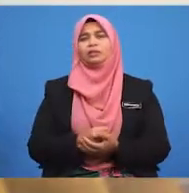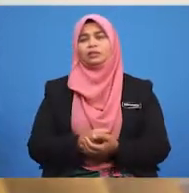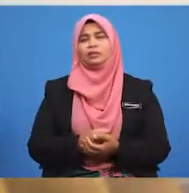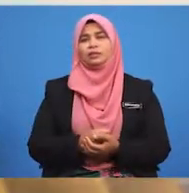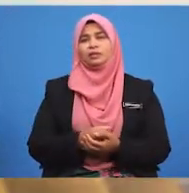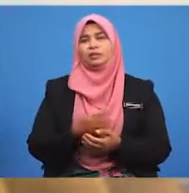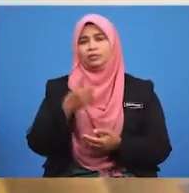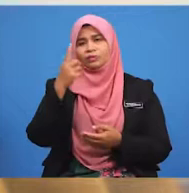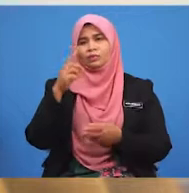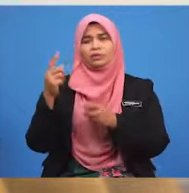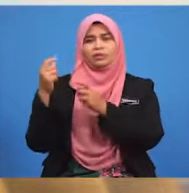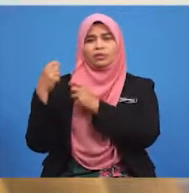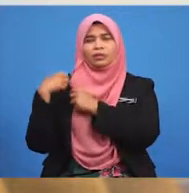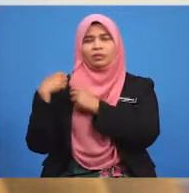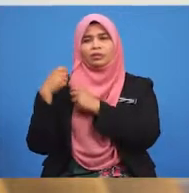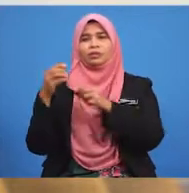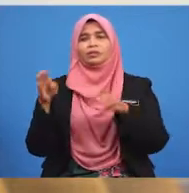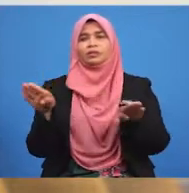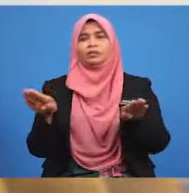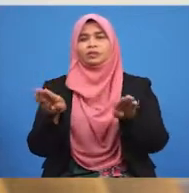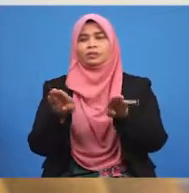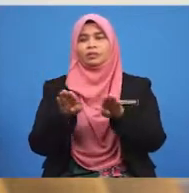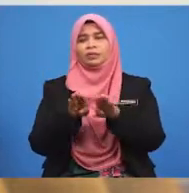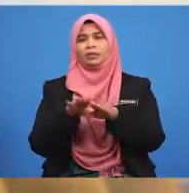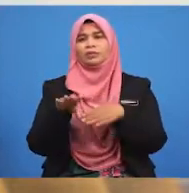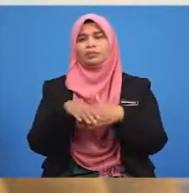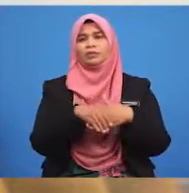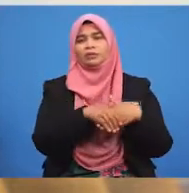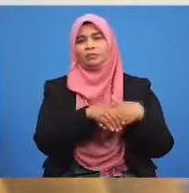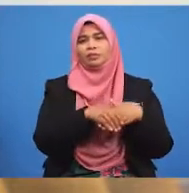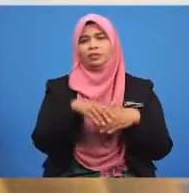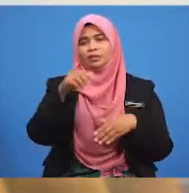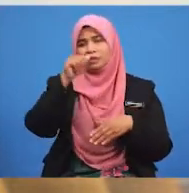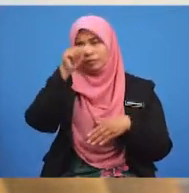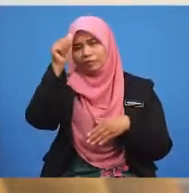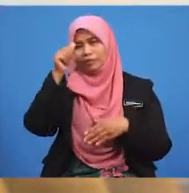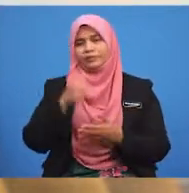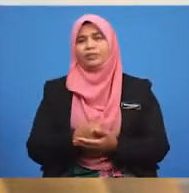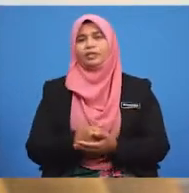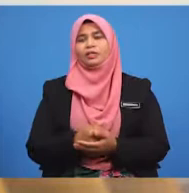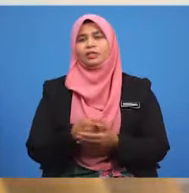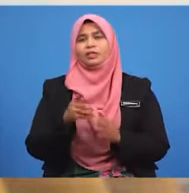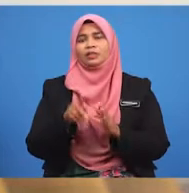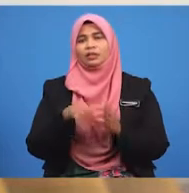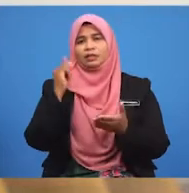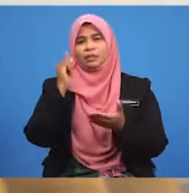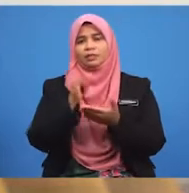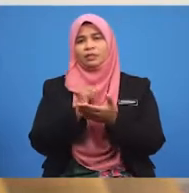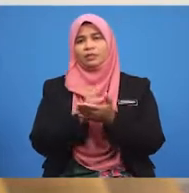tanggungjawab sebagai khalifah Allah Subhanahu wa taala. Keimanan kepada Allah yang Maha